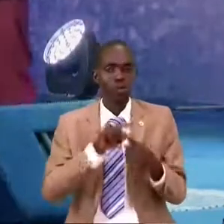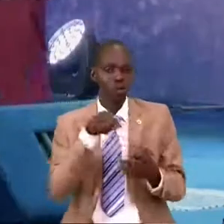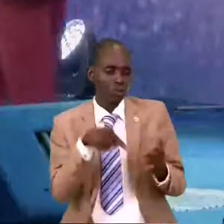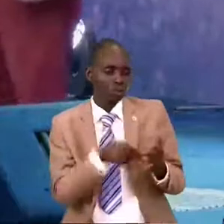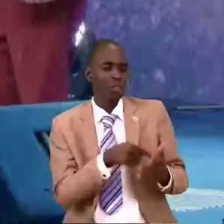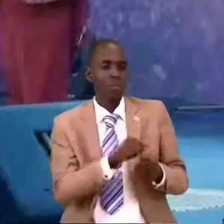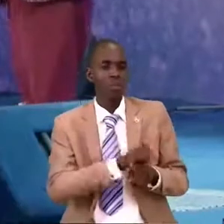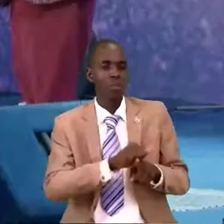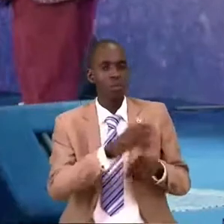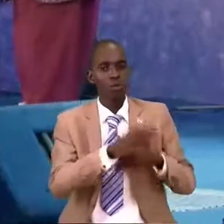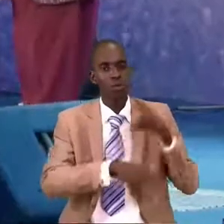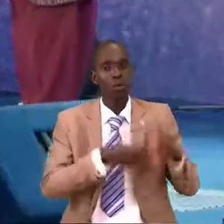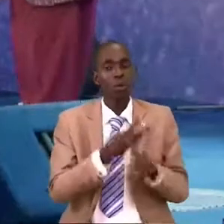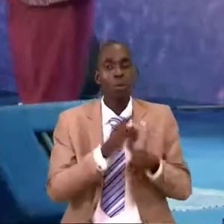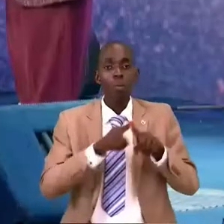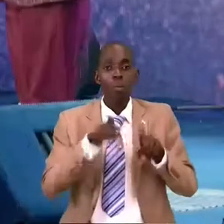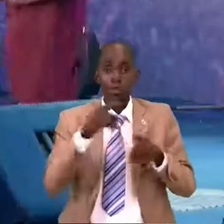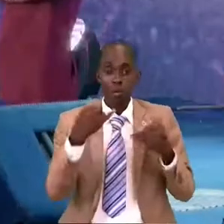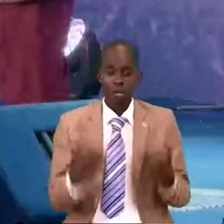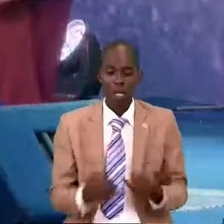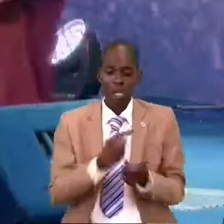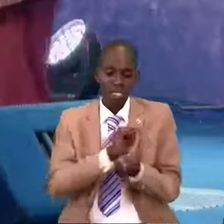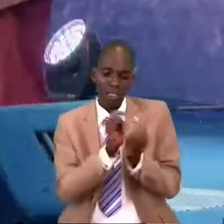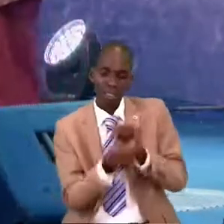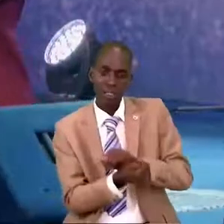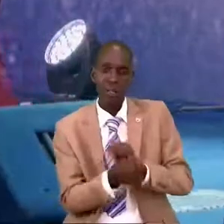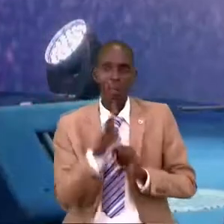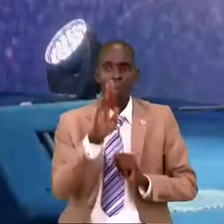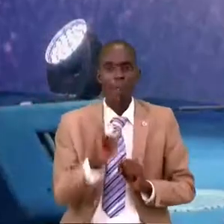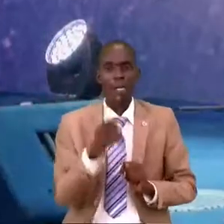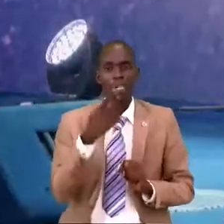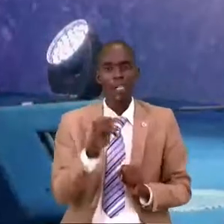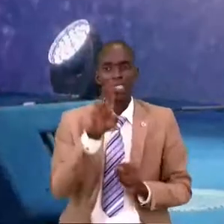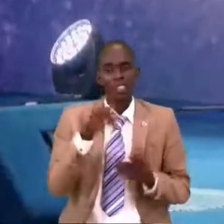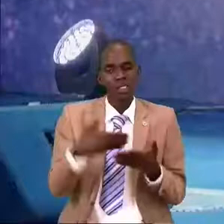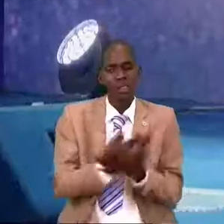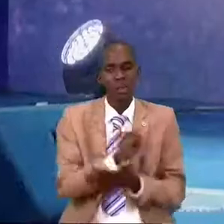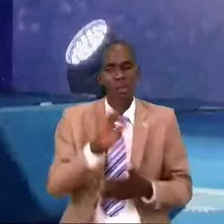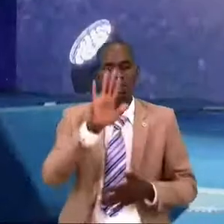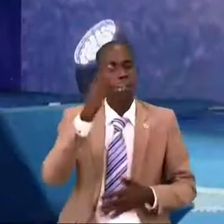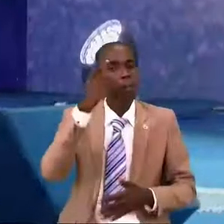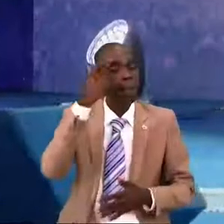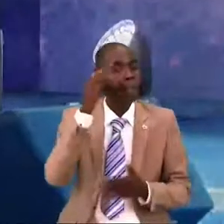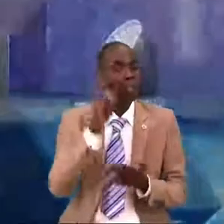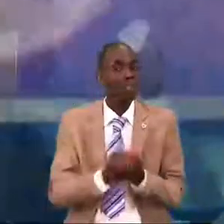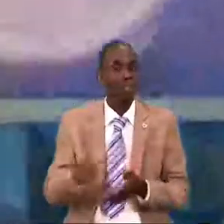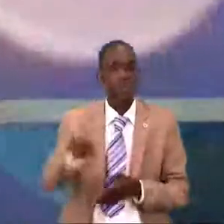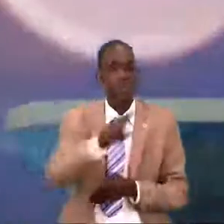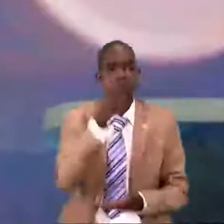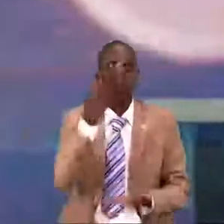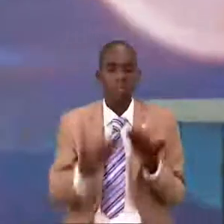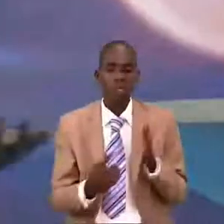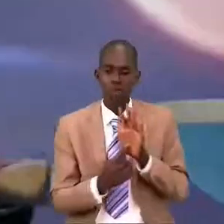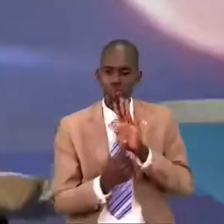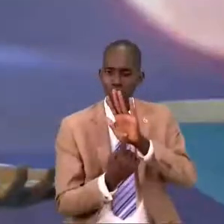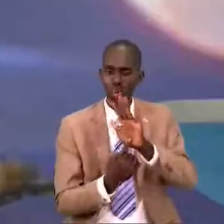votre intelligence. Afin que vous discerniez ce qui est bon et agréable. Quand vous continuez dans la grâce de Dieu, quand